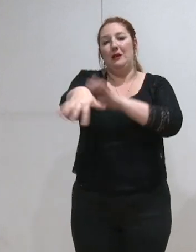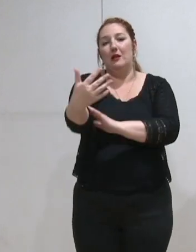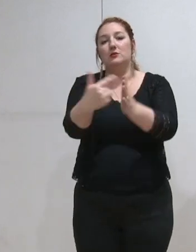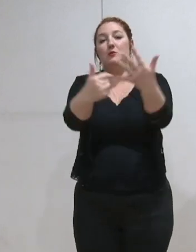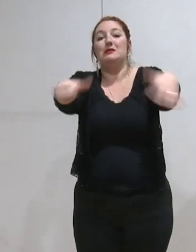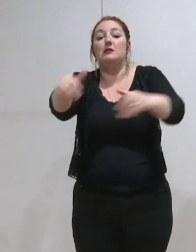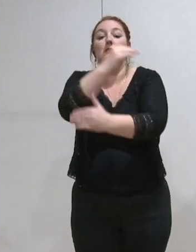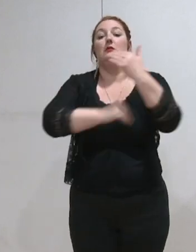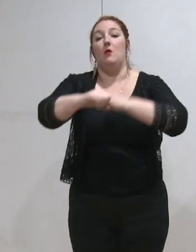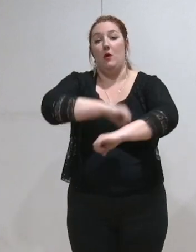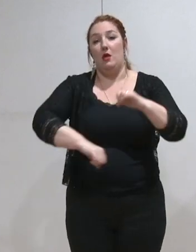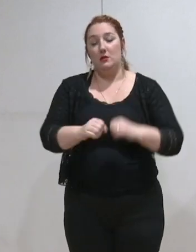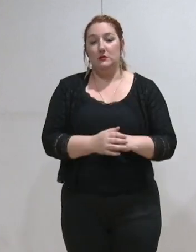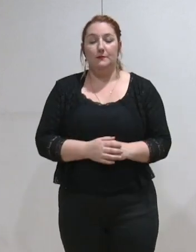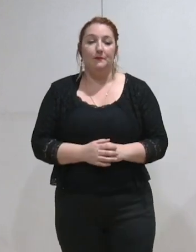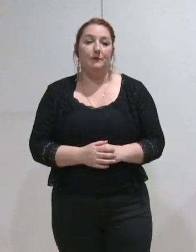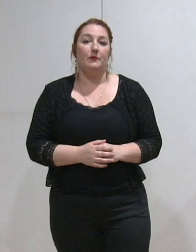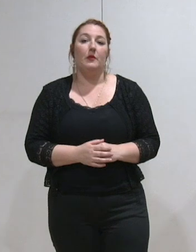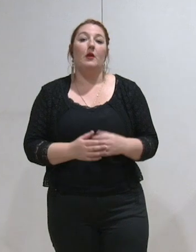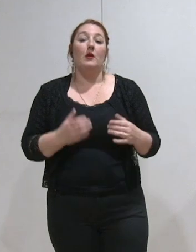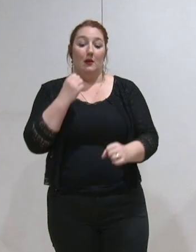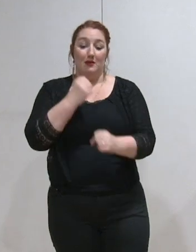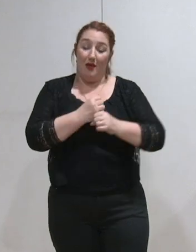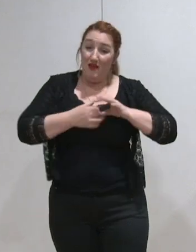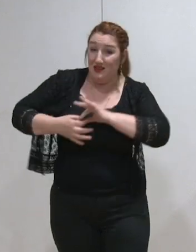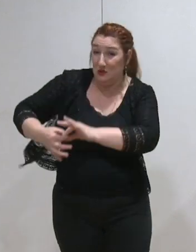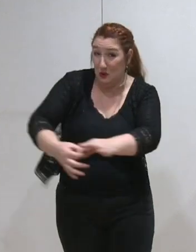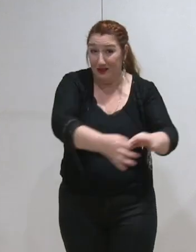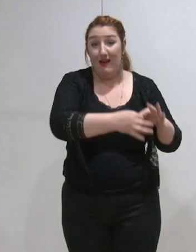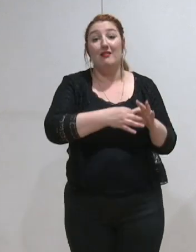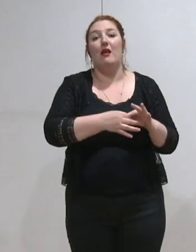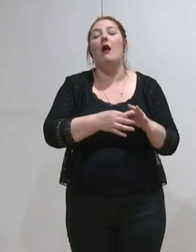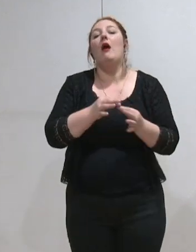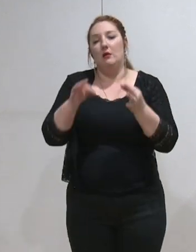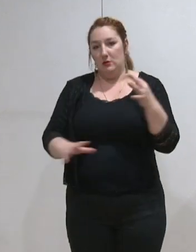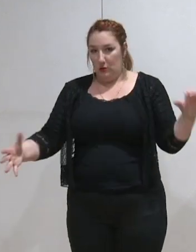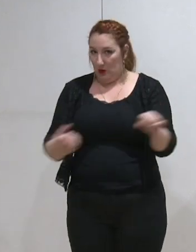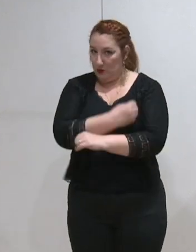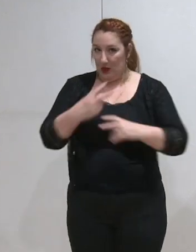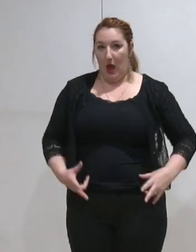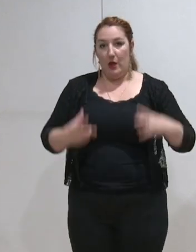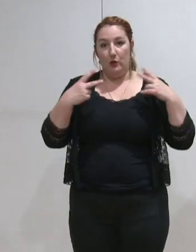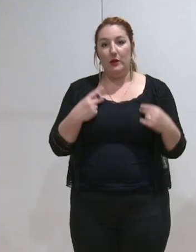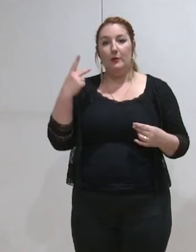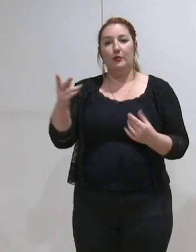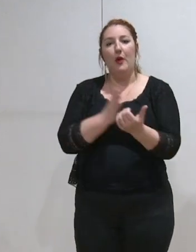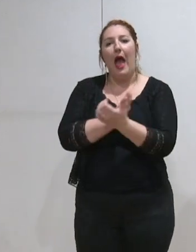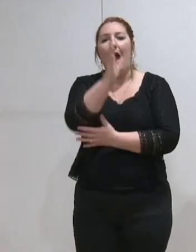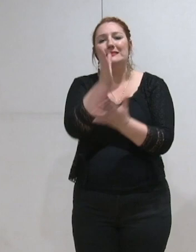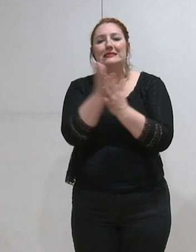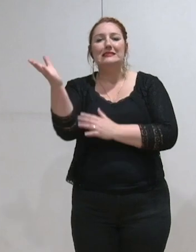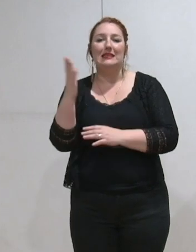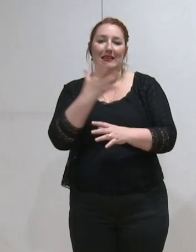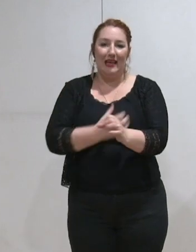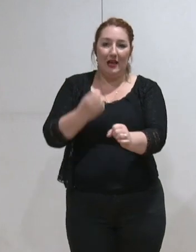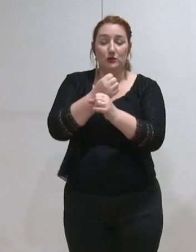2015-216 cela nous a permis ce travail de solidarité de tenir les Aes les ateliers de l'axe de création et les représent